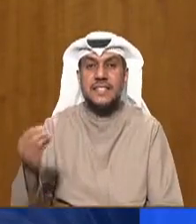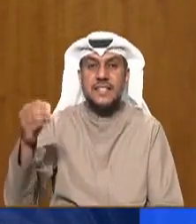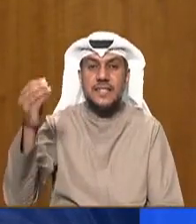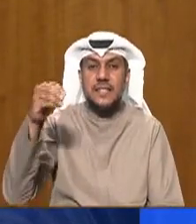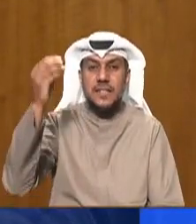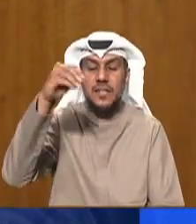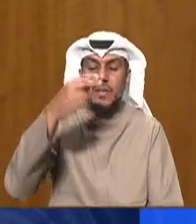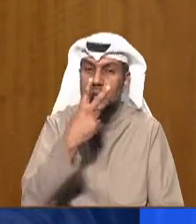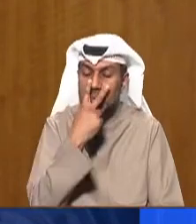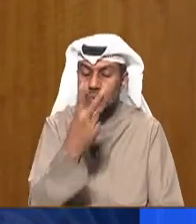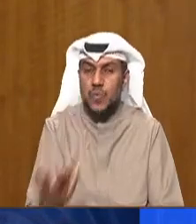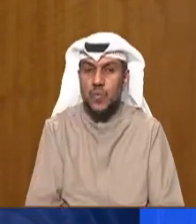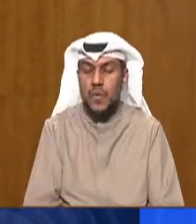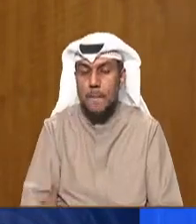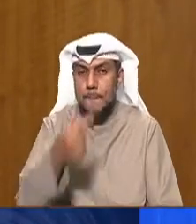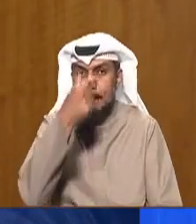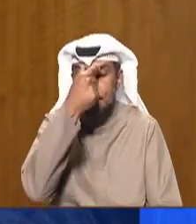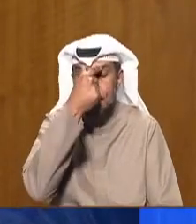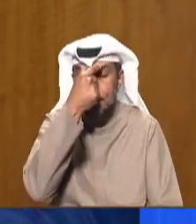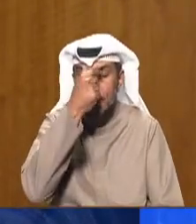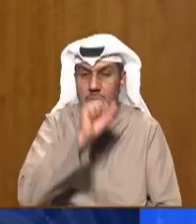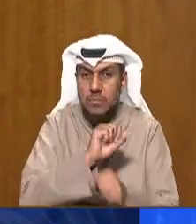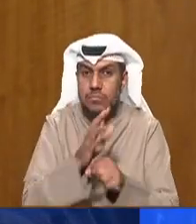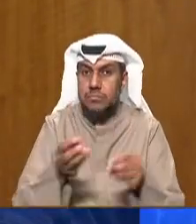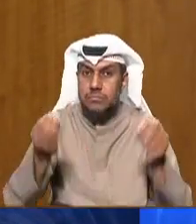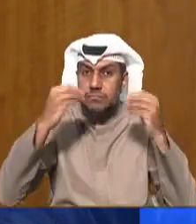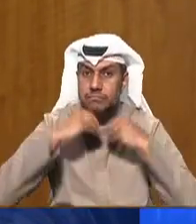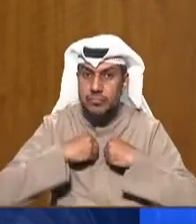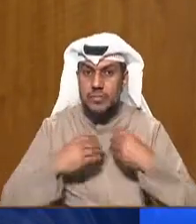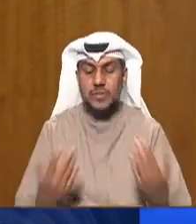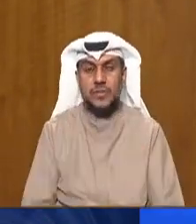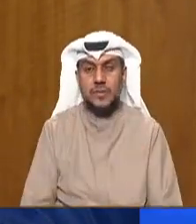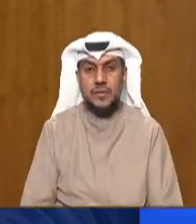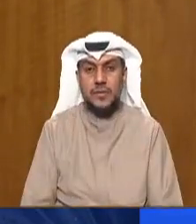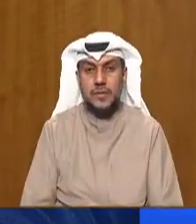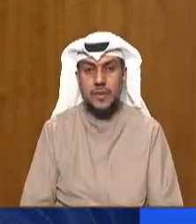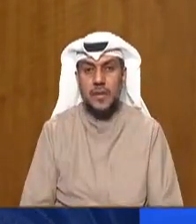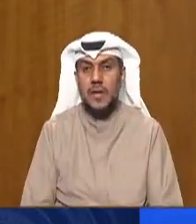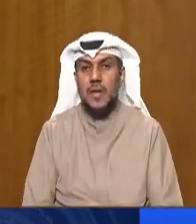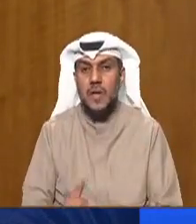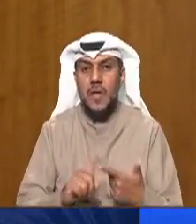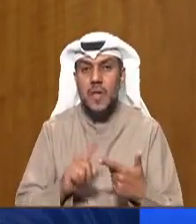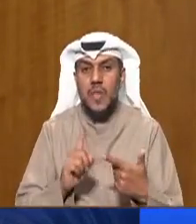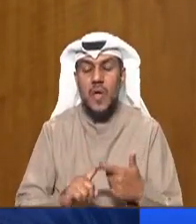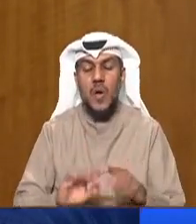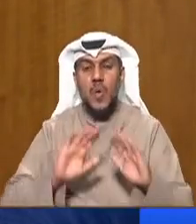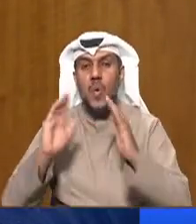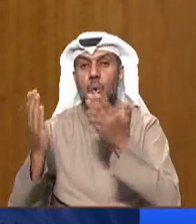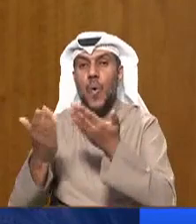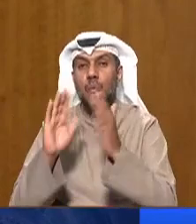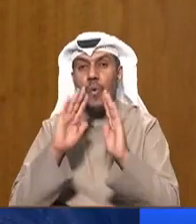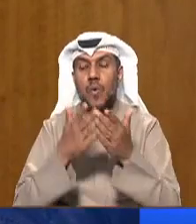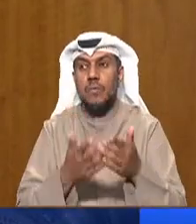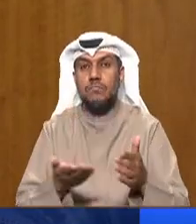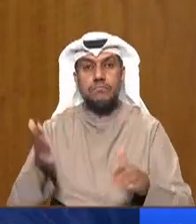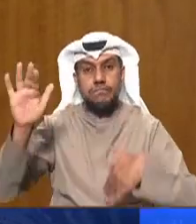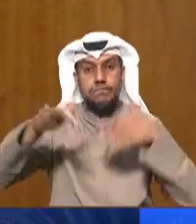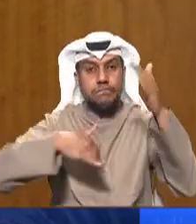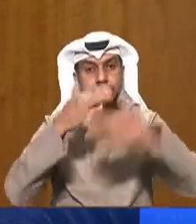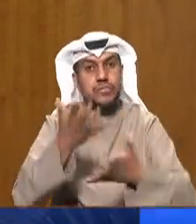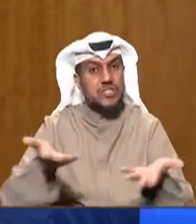الإصابات، زيادة في عدد زيارات غرف الطوارئ في المستشفيات العامة،